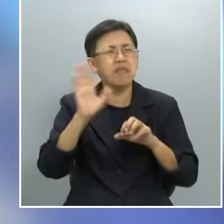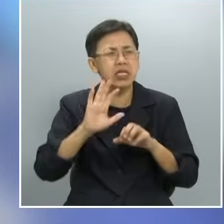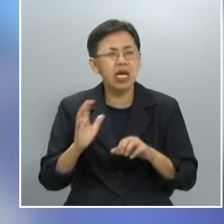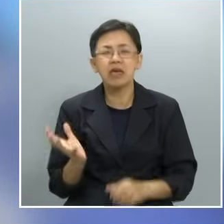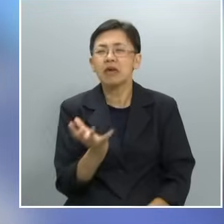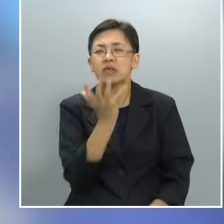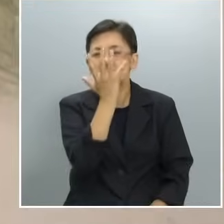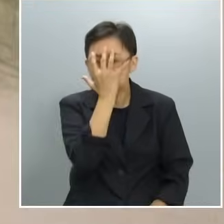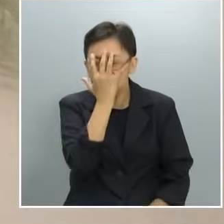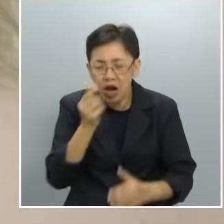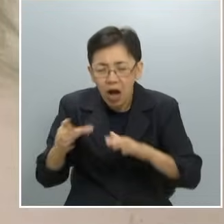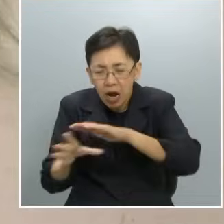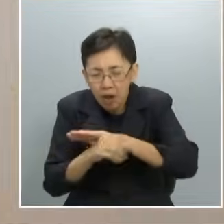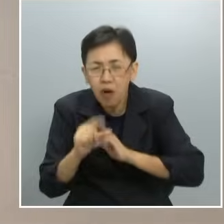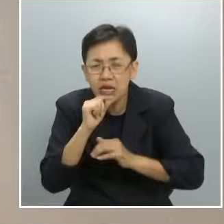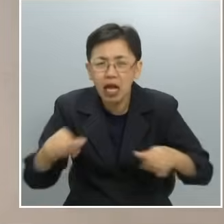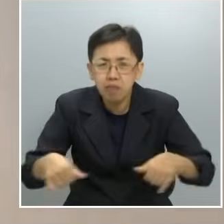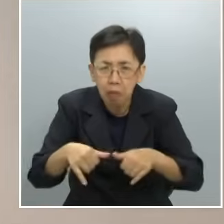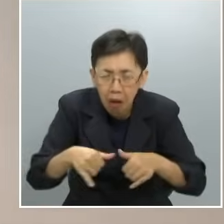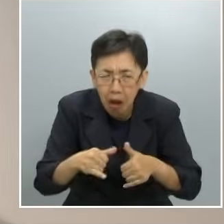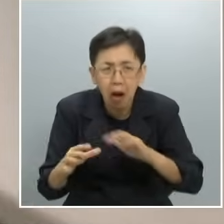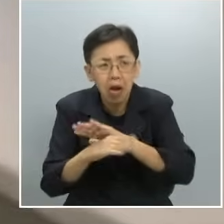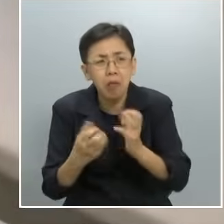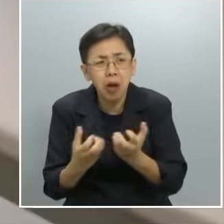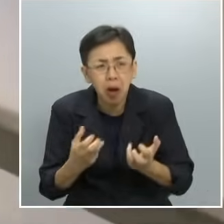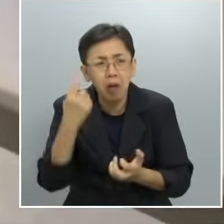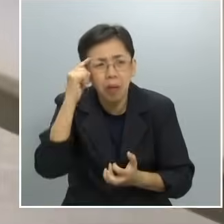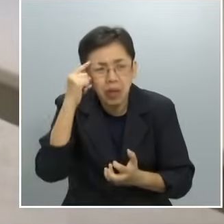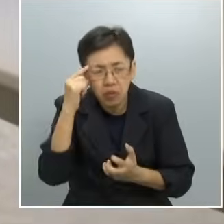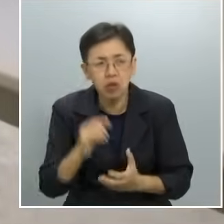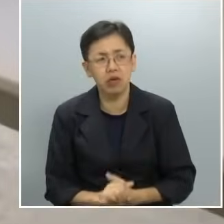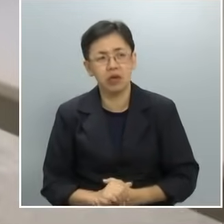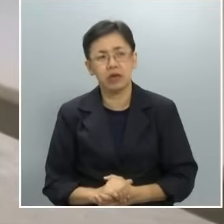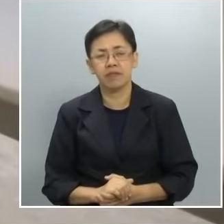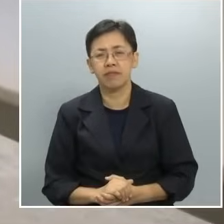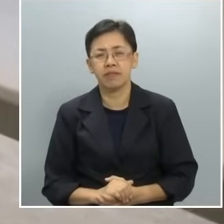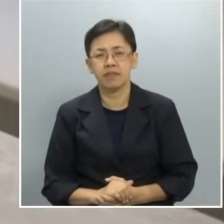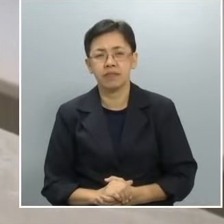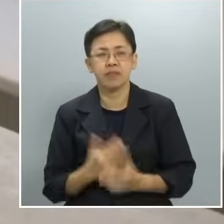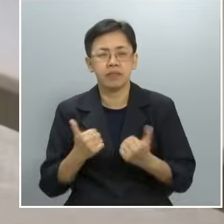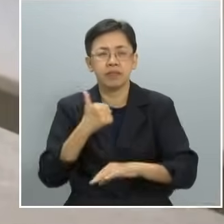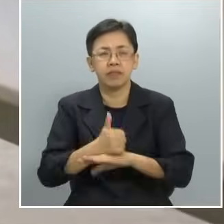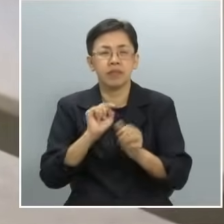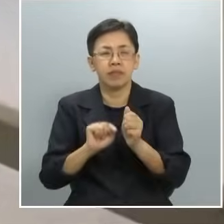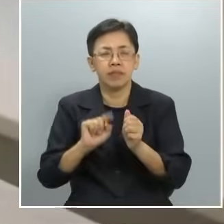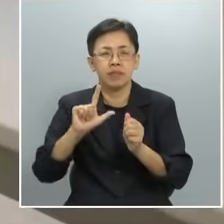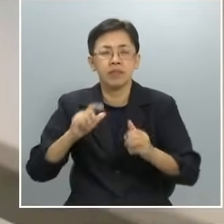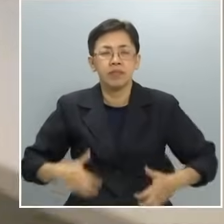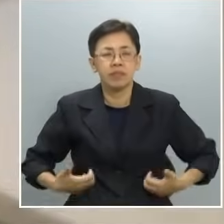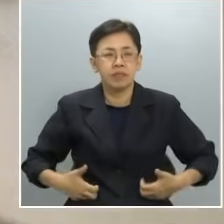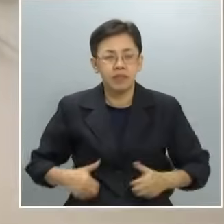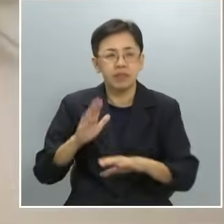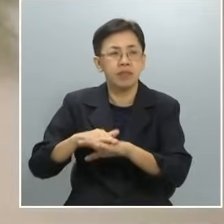ากมาขโมยไก่ชนหรือว่าของมีค่าหรือเปล่านี่นะคะซึ่งตอนนี้เนี่ยในอำเภอลพบุรีก็เลยเรียกนางเพ็ญ